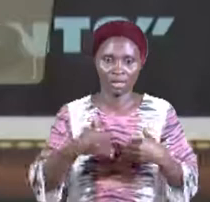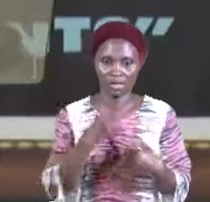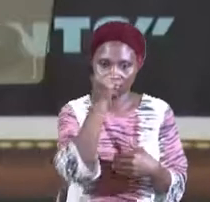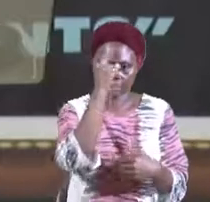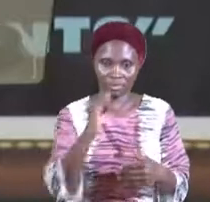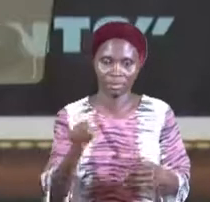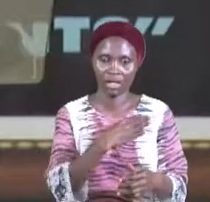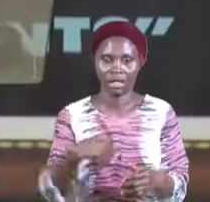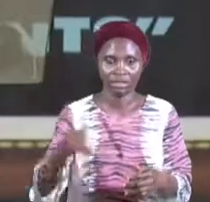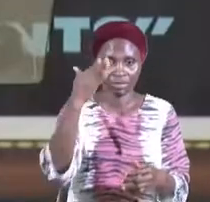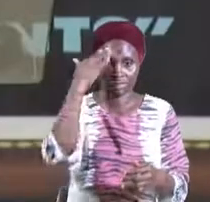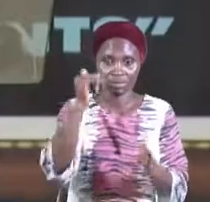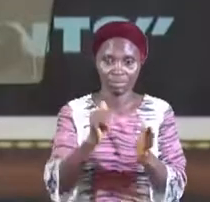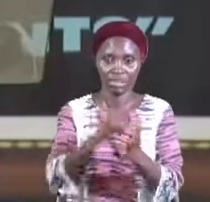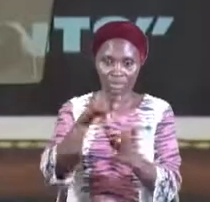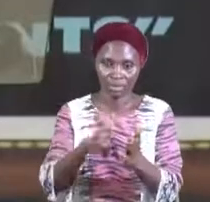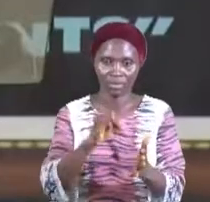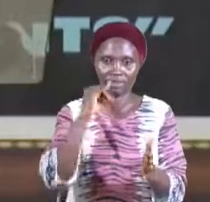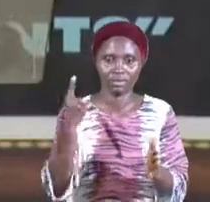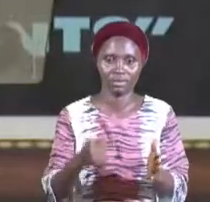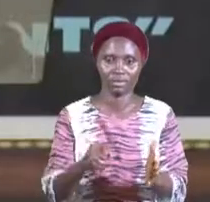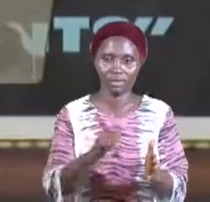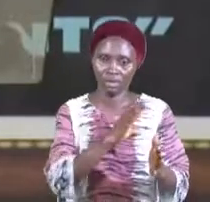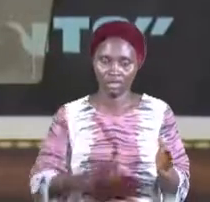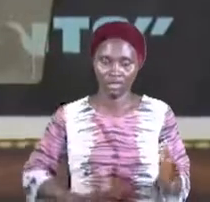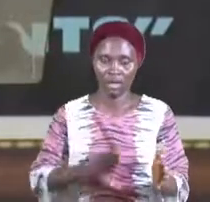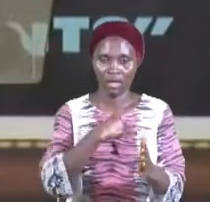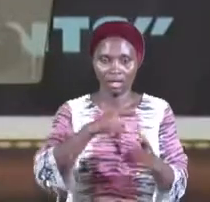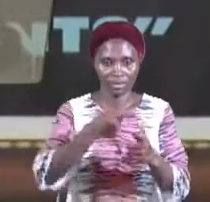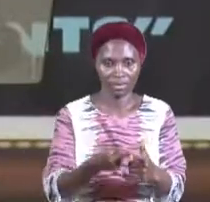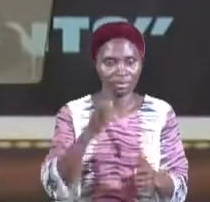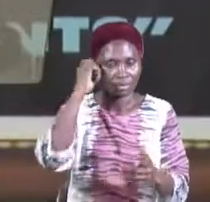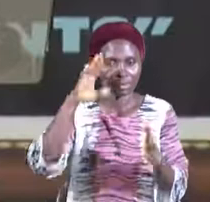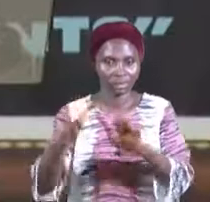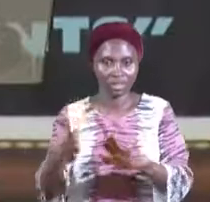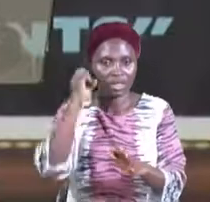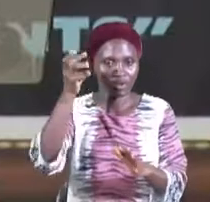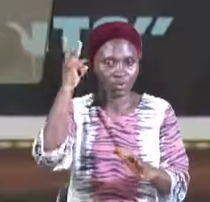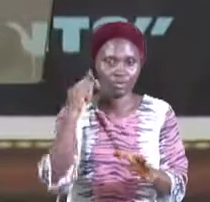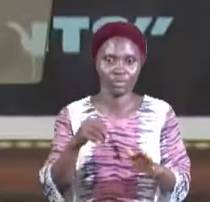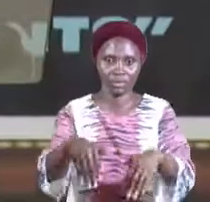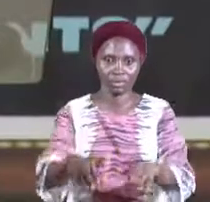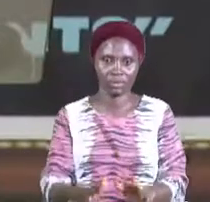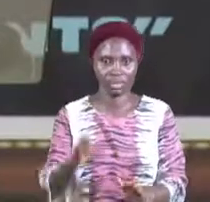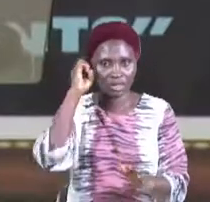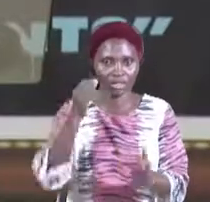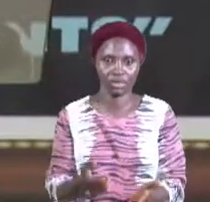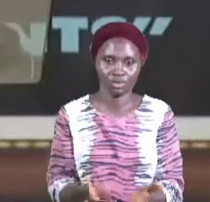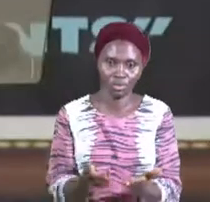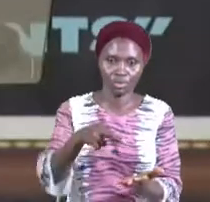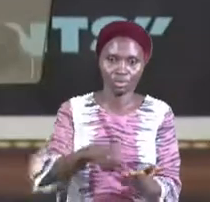que voici le Christ. Il est mort, il fut enseveli, il ressuscita